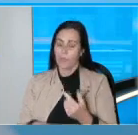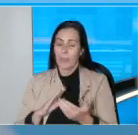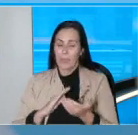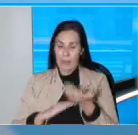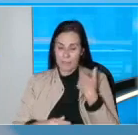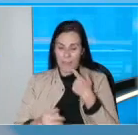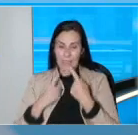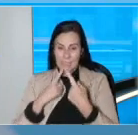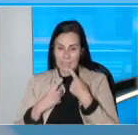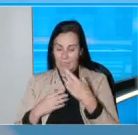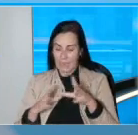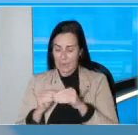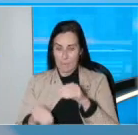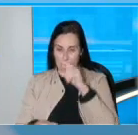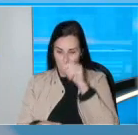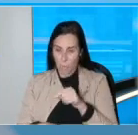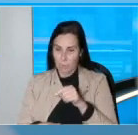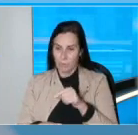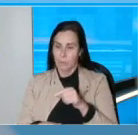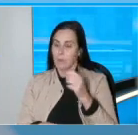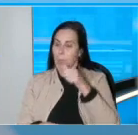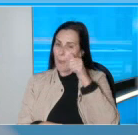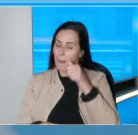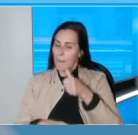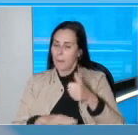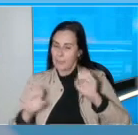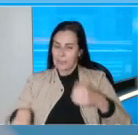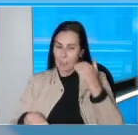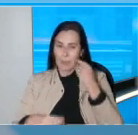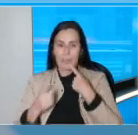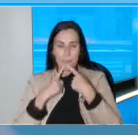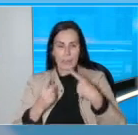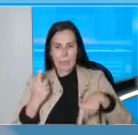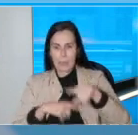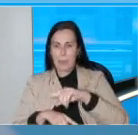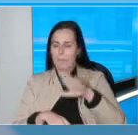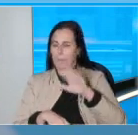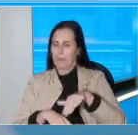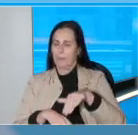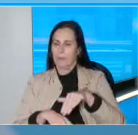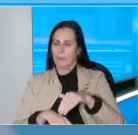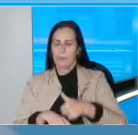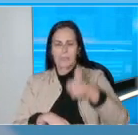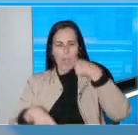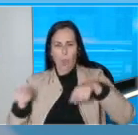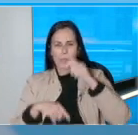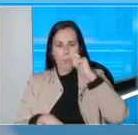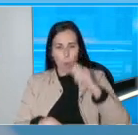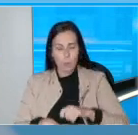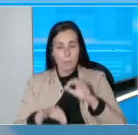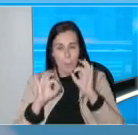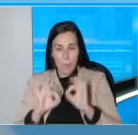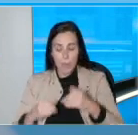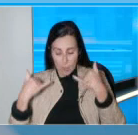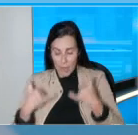השיחה, וגם אחריה, ביידן שוחח עם כמה מנהיגים אירופאים, בין השאר מזכיר המדינה אנטוני בלינקן שוחח עם שר החוץ האוקראיני,